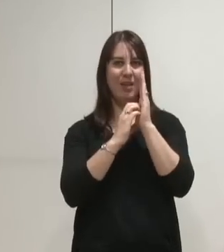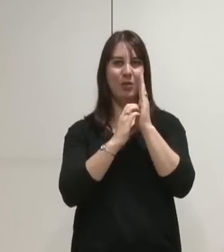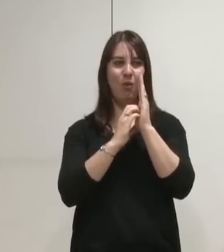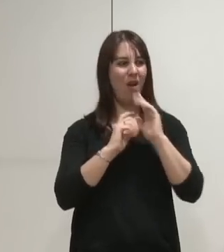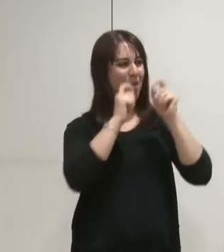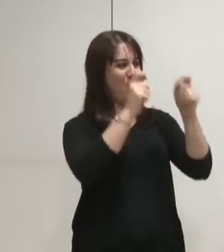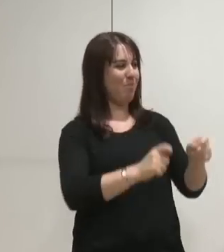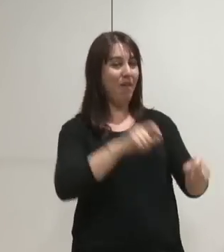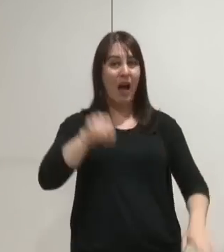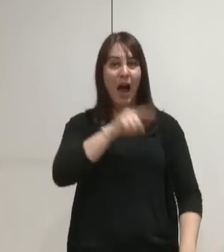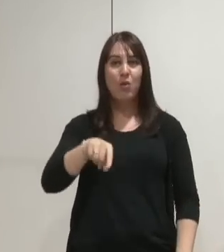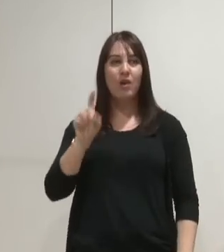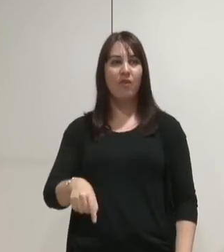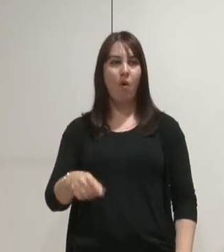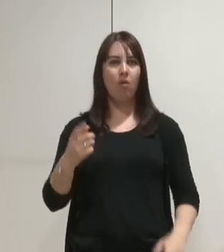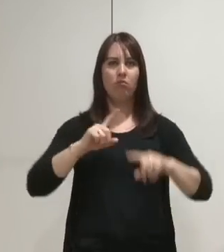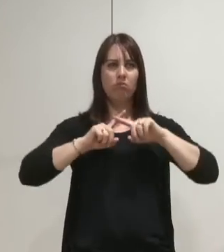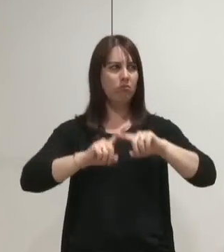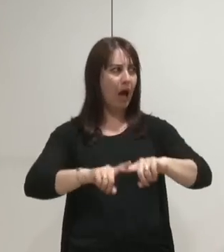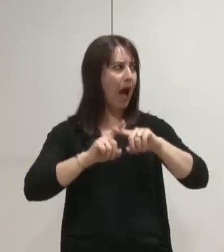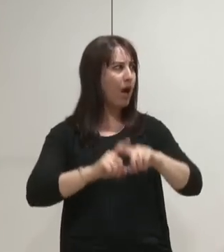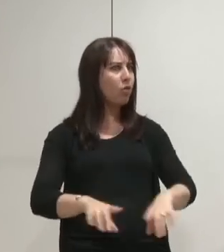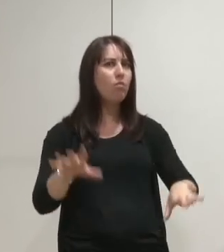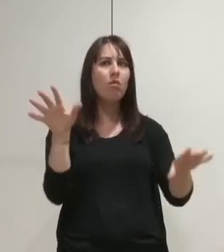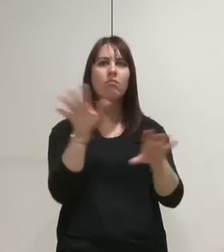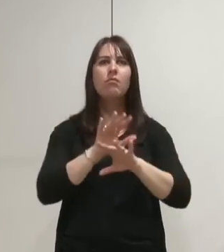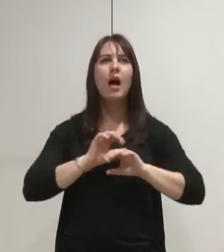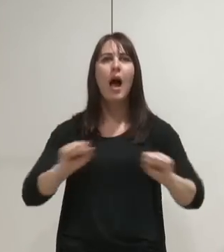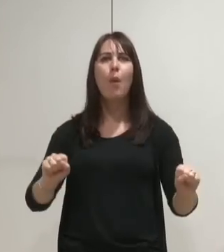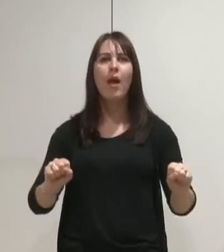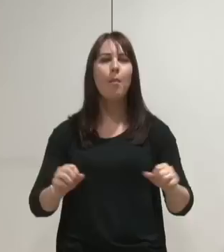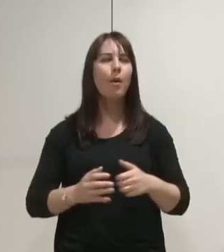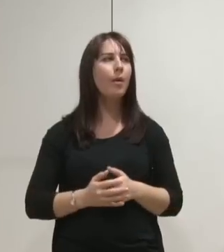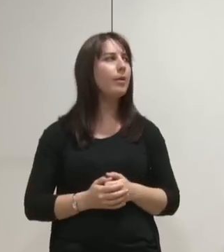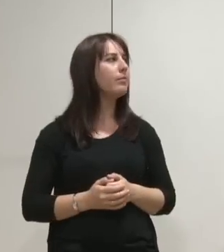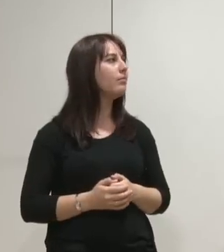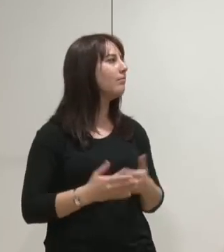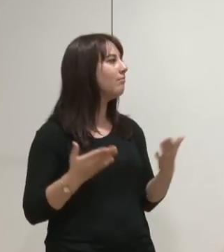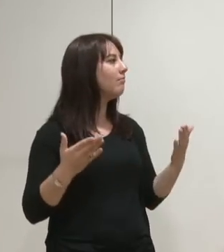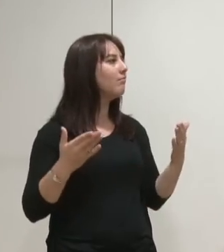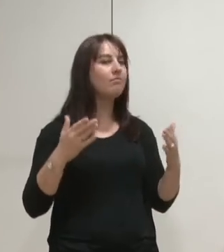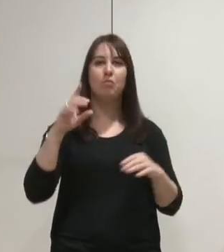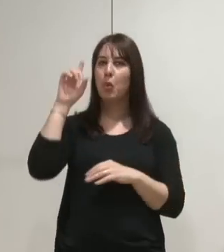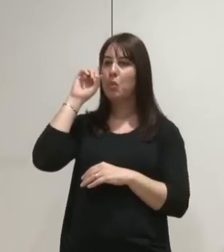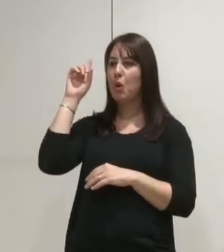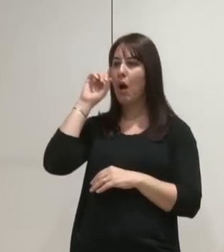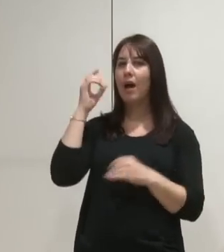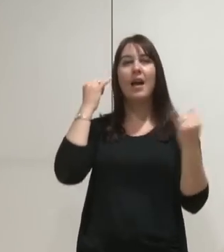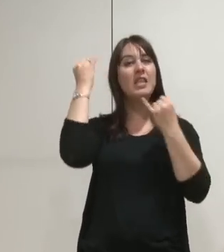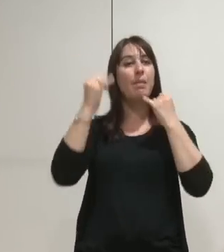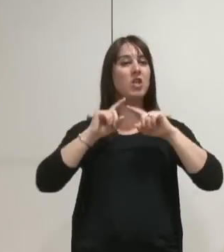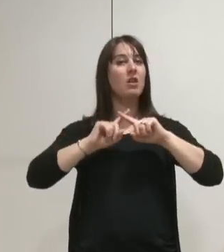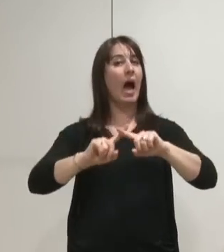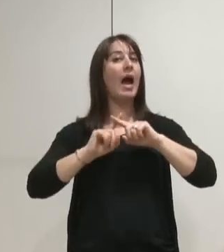concession c'est un argument incroyable parce que c'est un argument qui s'il était